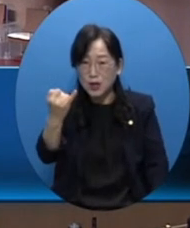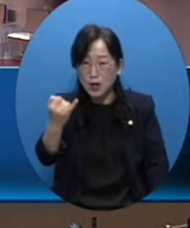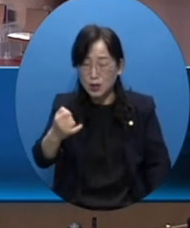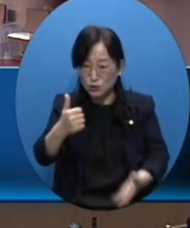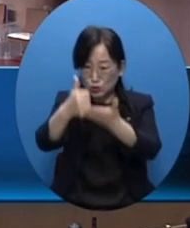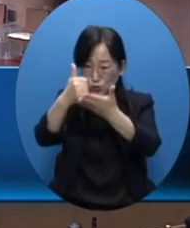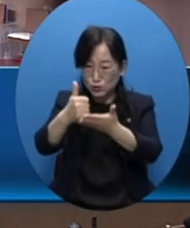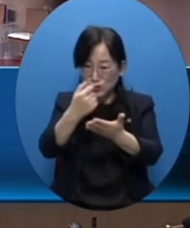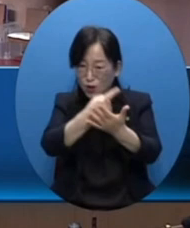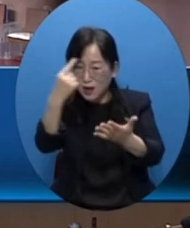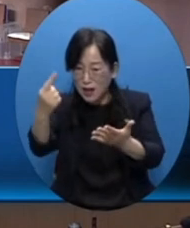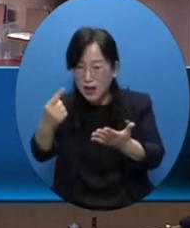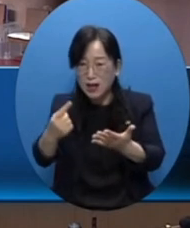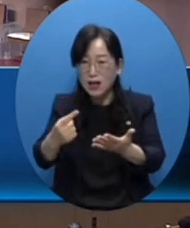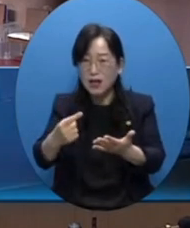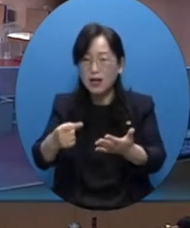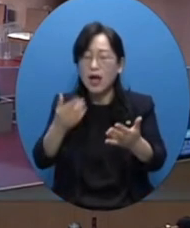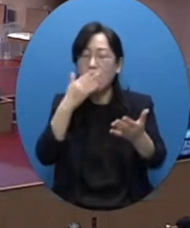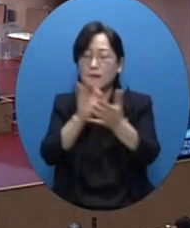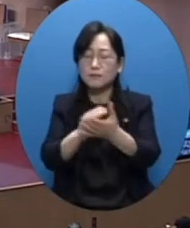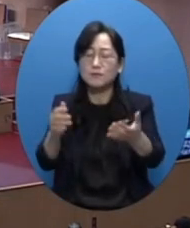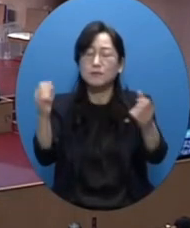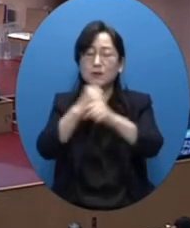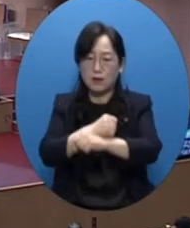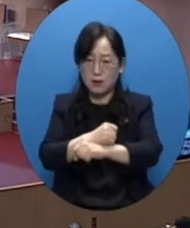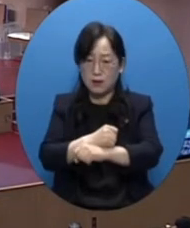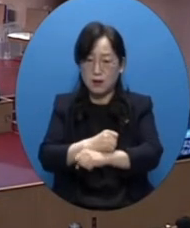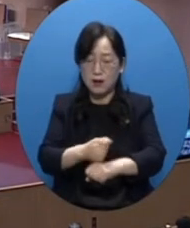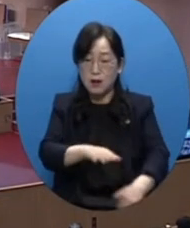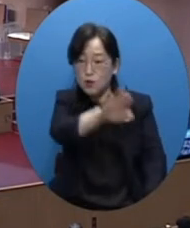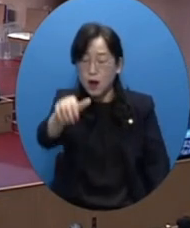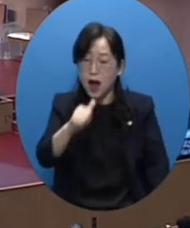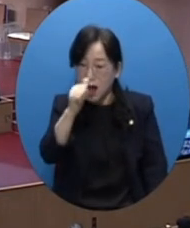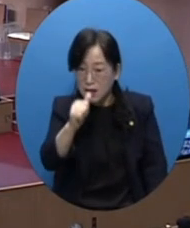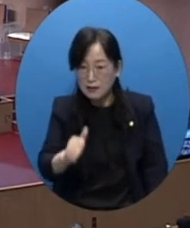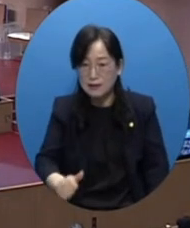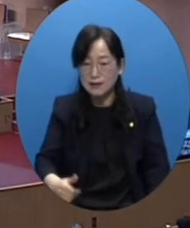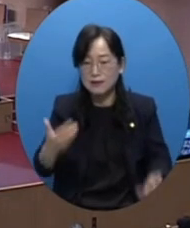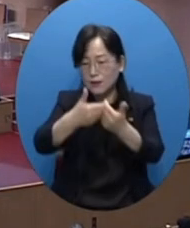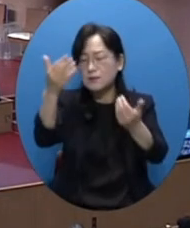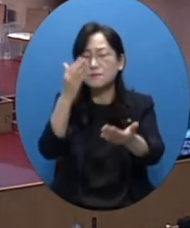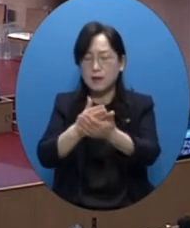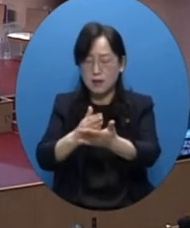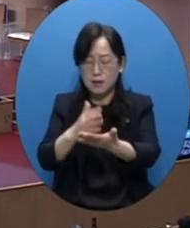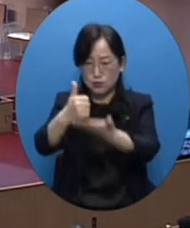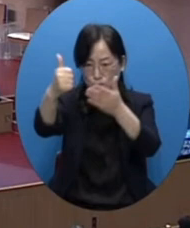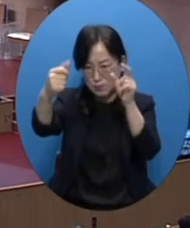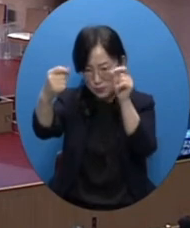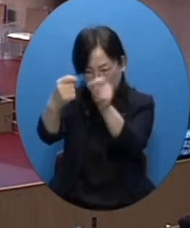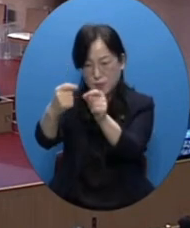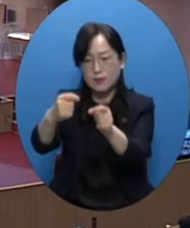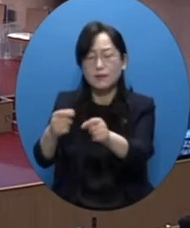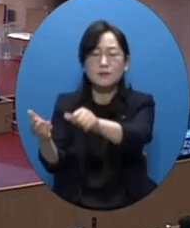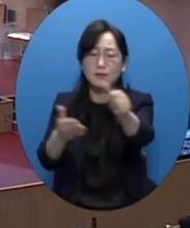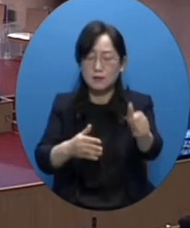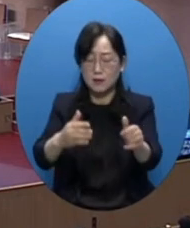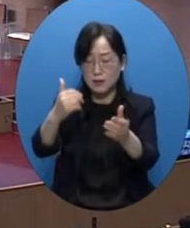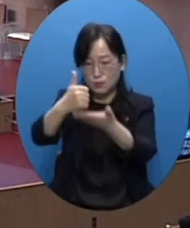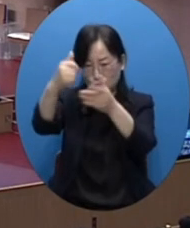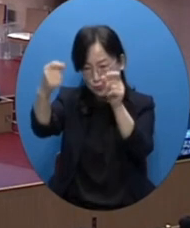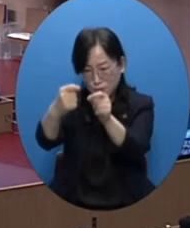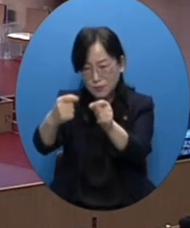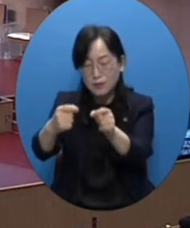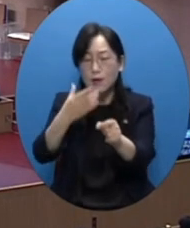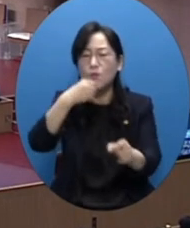면 하셨나이다 어떤 경우에도 우리 주님을 따르면 안됩니다 주께 더 가까이 나가야 되는 것입니다 쉽게 더 가까이 나한테 복이